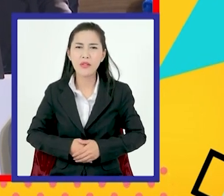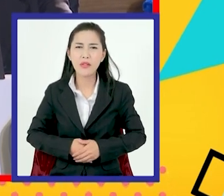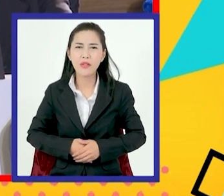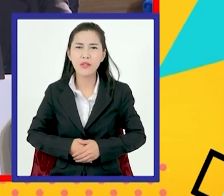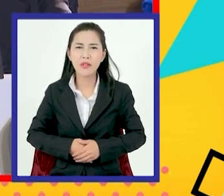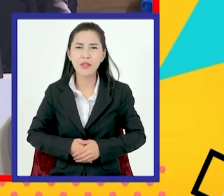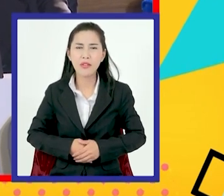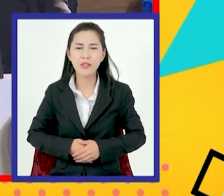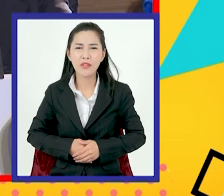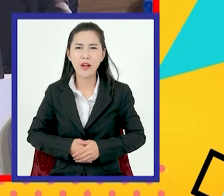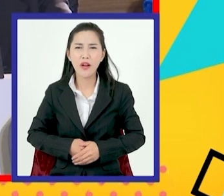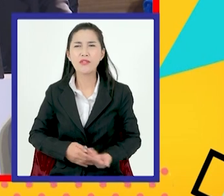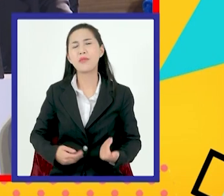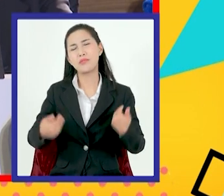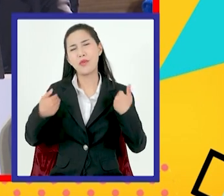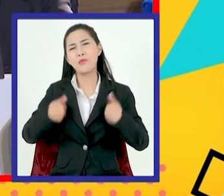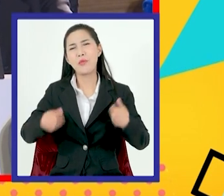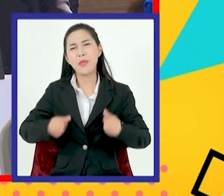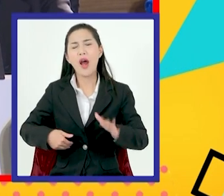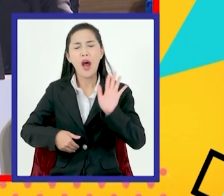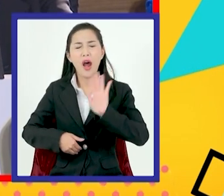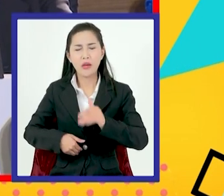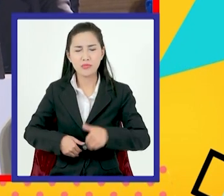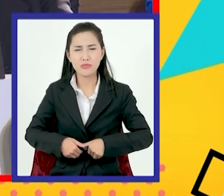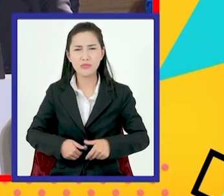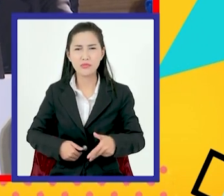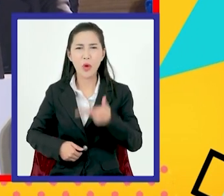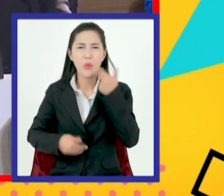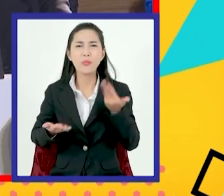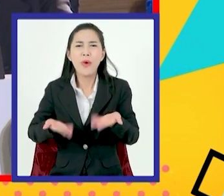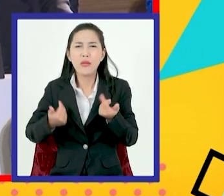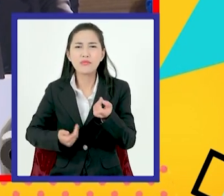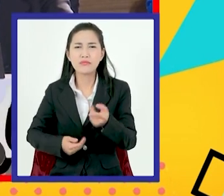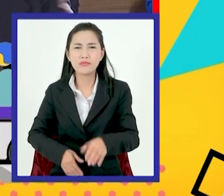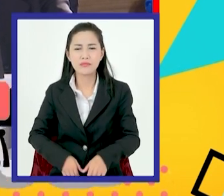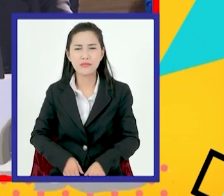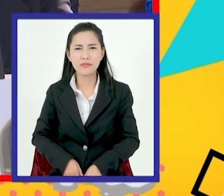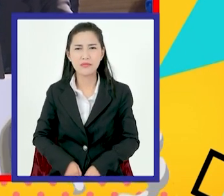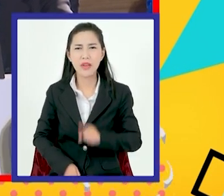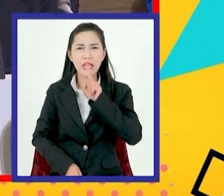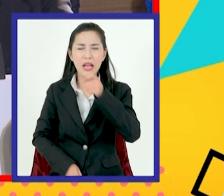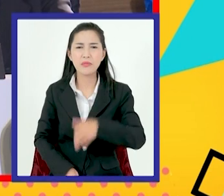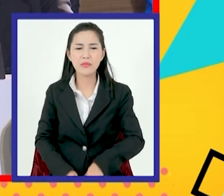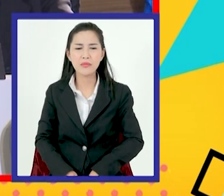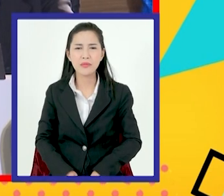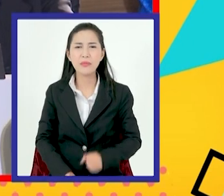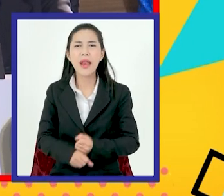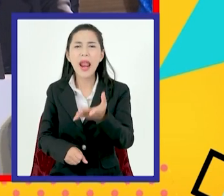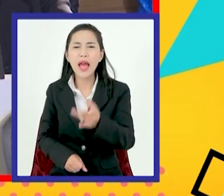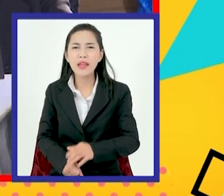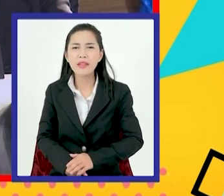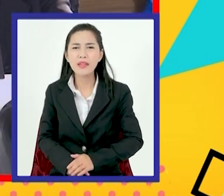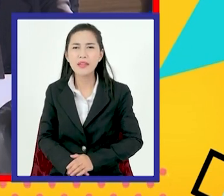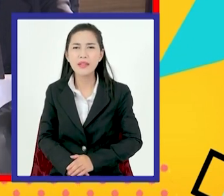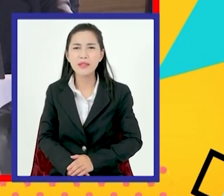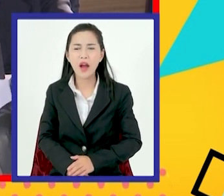อ้าวถามเป็นไรเดอร์ก็ต้องตอบว่าเป็นเบาหวานนี ่ ม ัน เป็นการสอบถามไงว่าเป็นไรเดอร์ทำไมแกตอบภาษาอีสานก็เป็นเบ